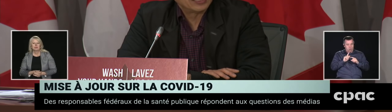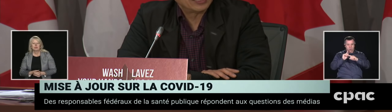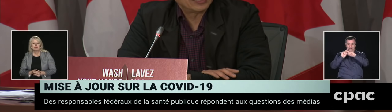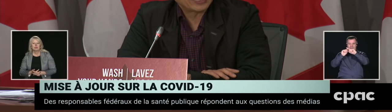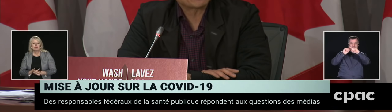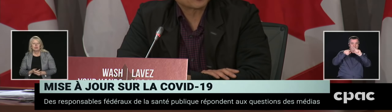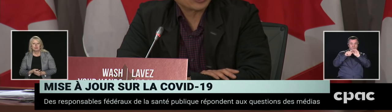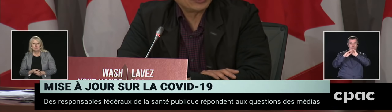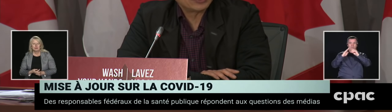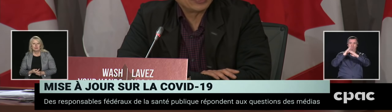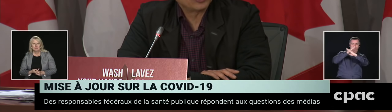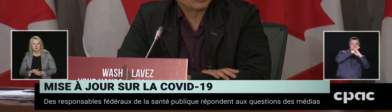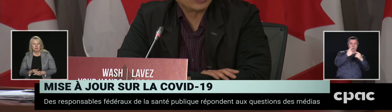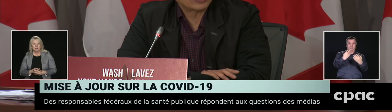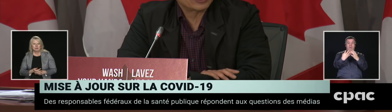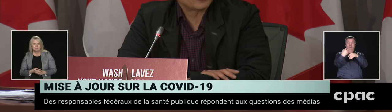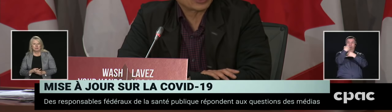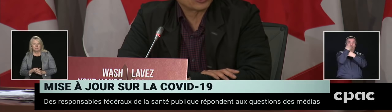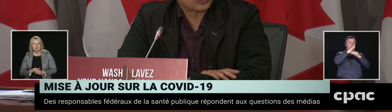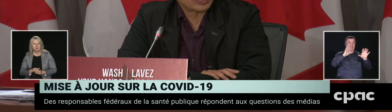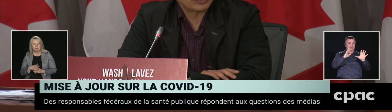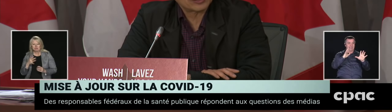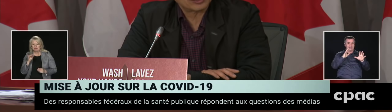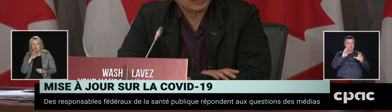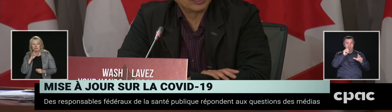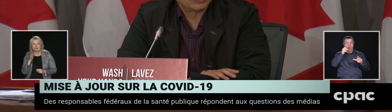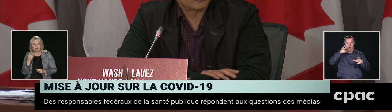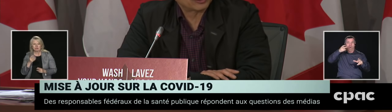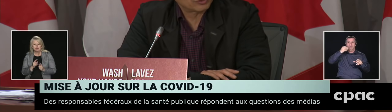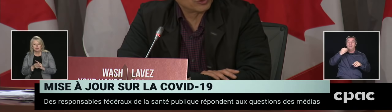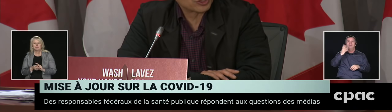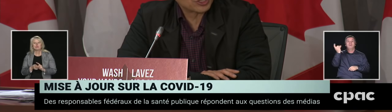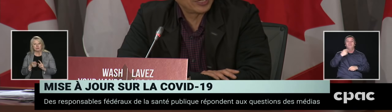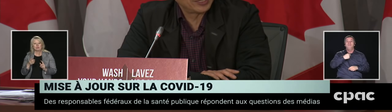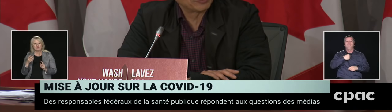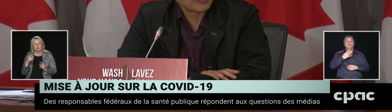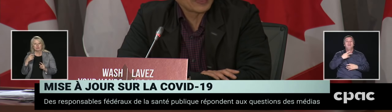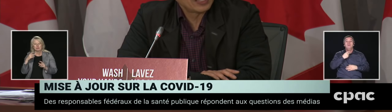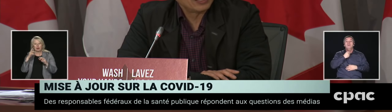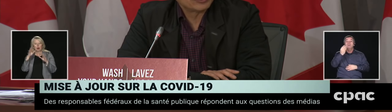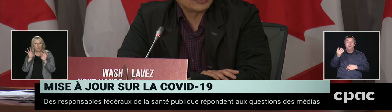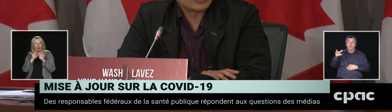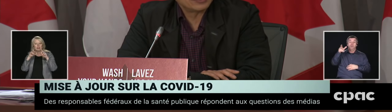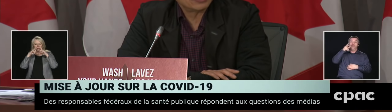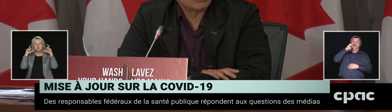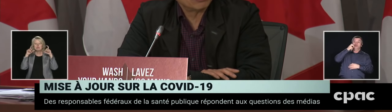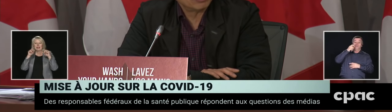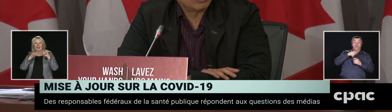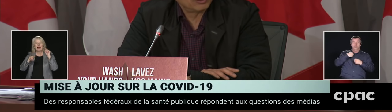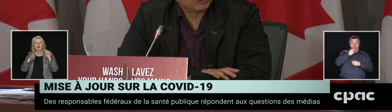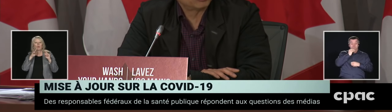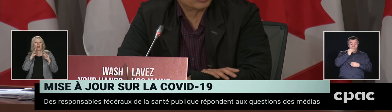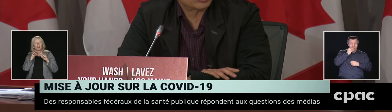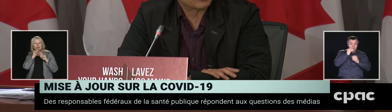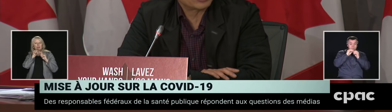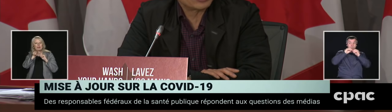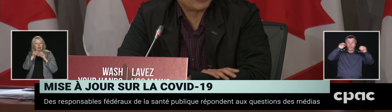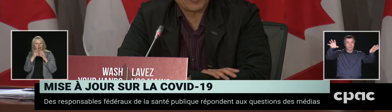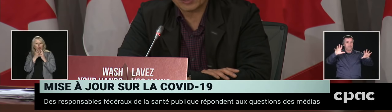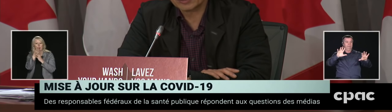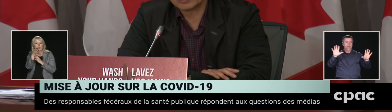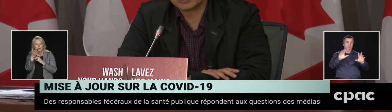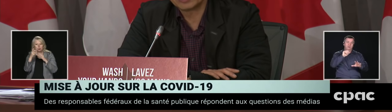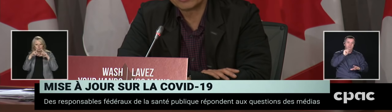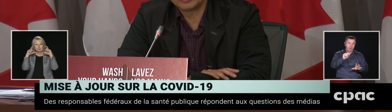dit, capturer si des gouttelettes respiratoires sortent de votre bouche. Et aussi, c'est un autre